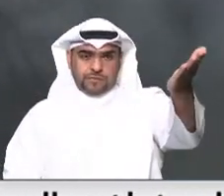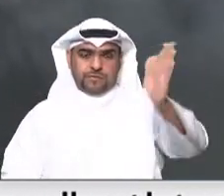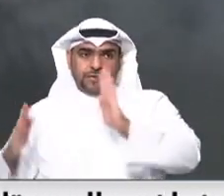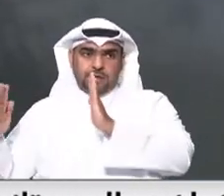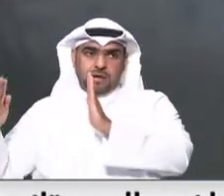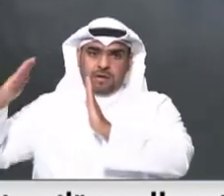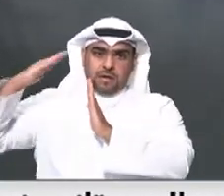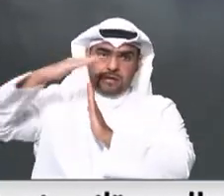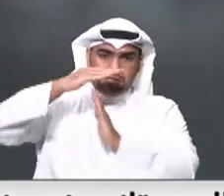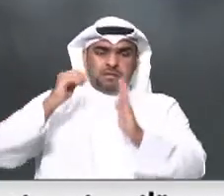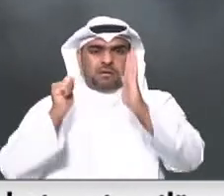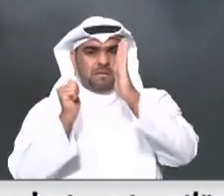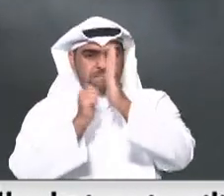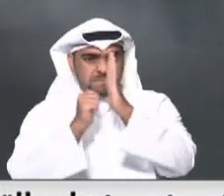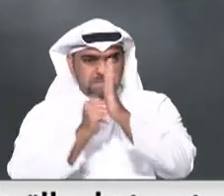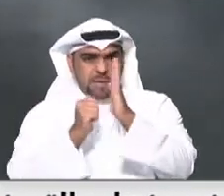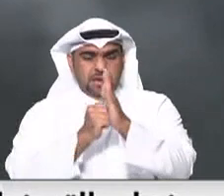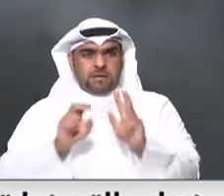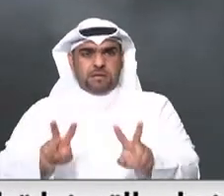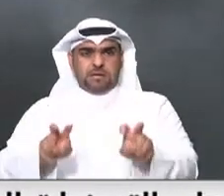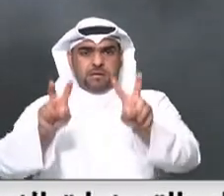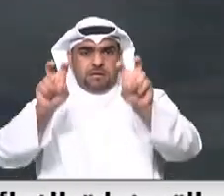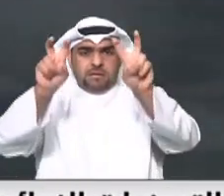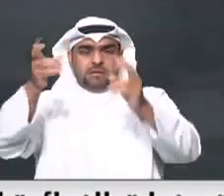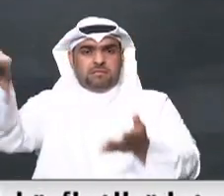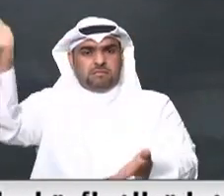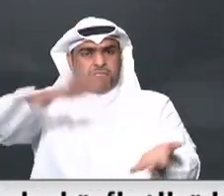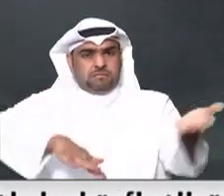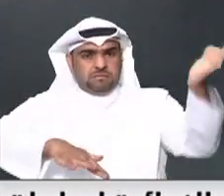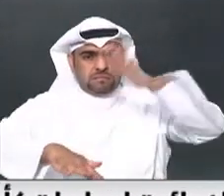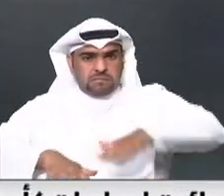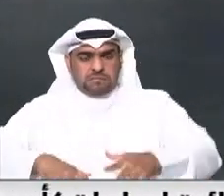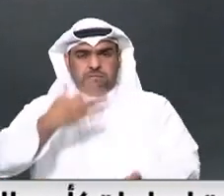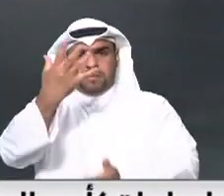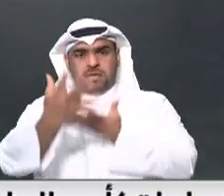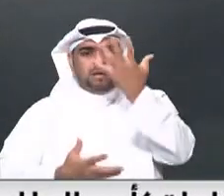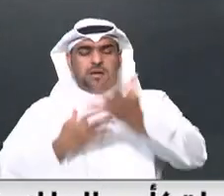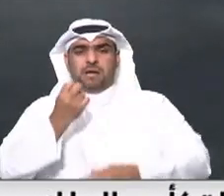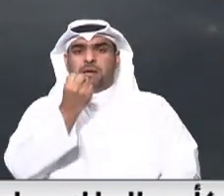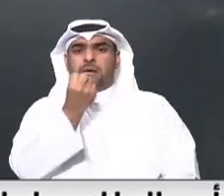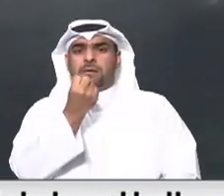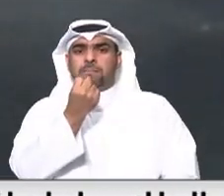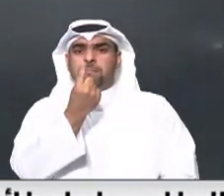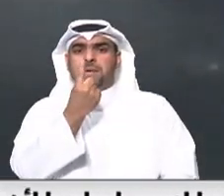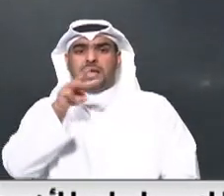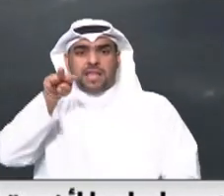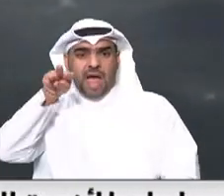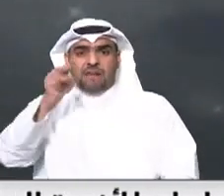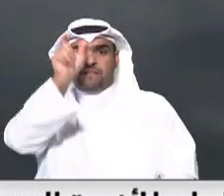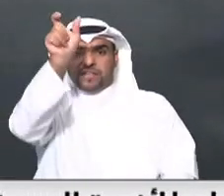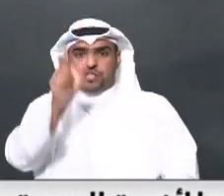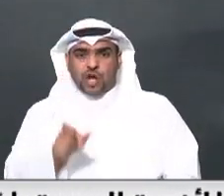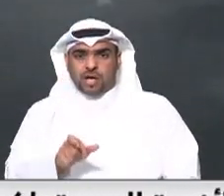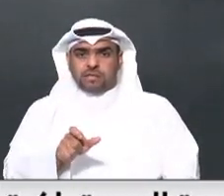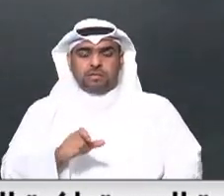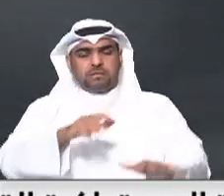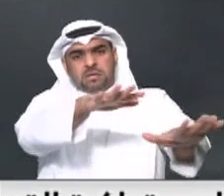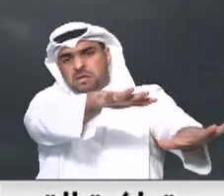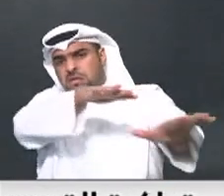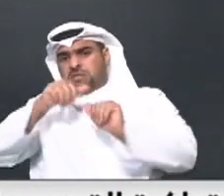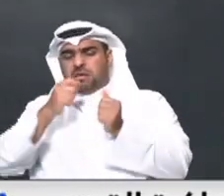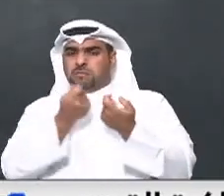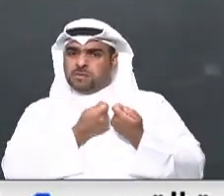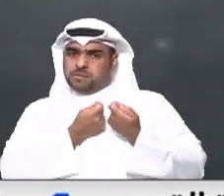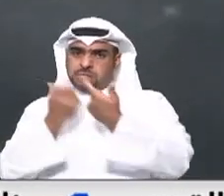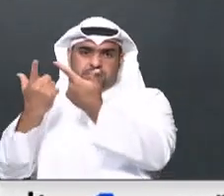منزل واجلت السلطات نحو 20 الف شخص فيما عبر رئيس وزراء نوفا سكوشا ان الارقام مخيفه